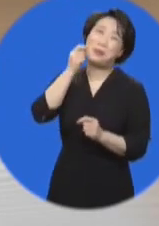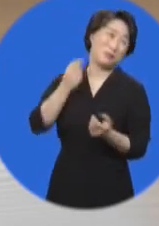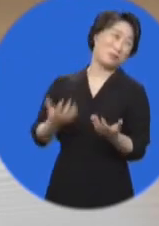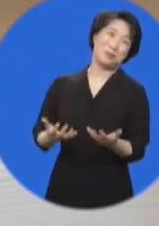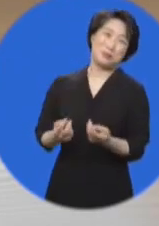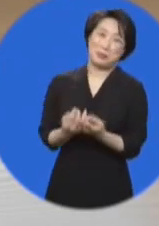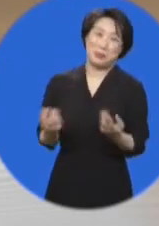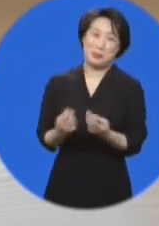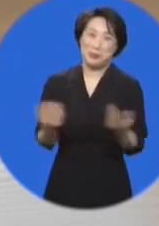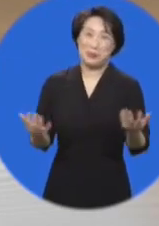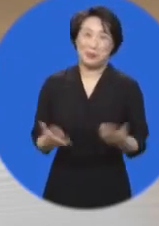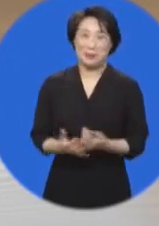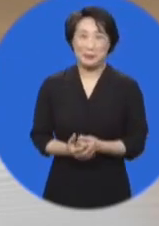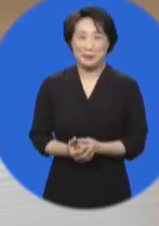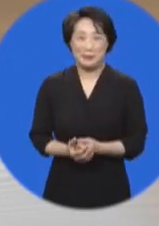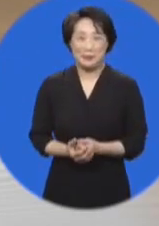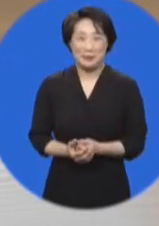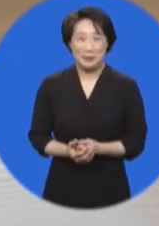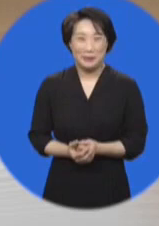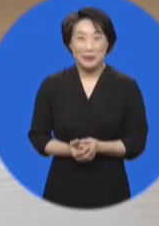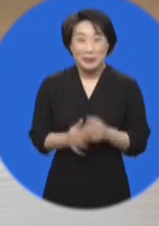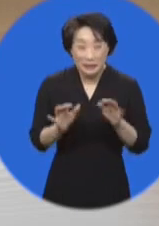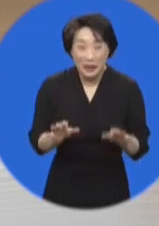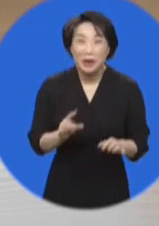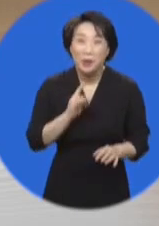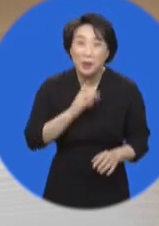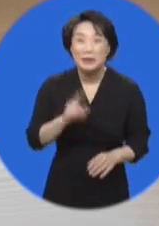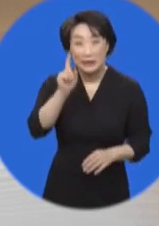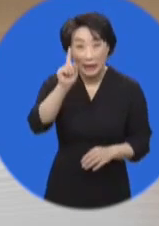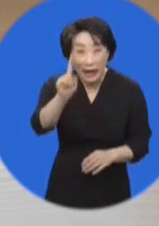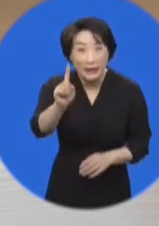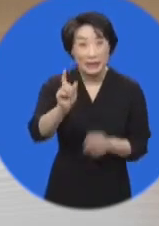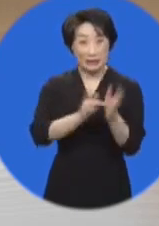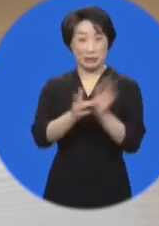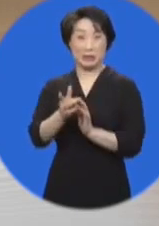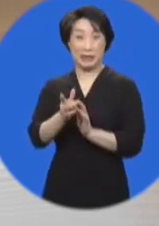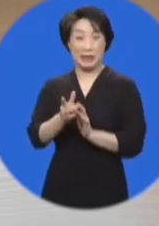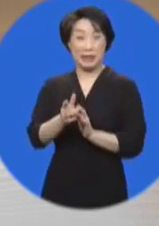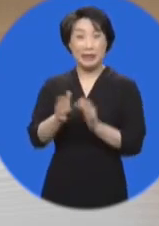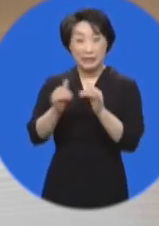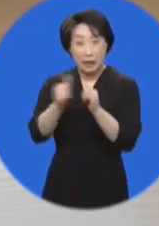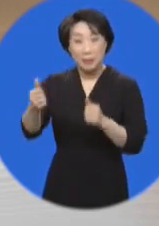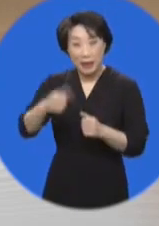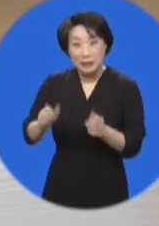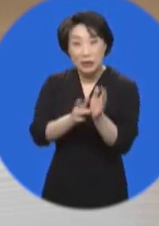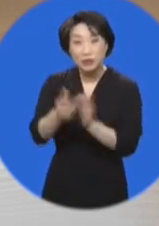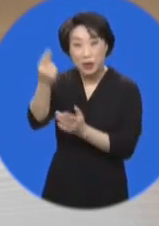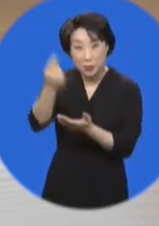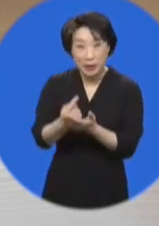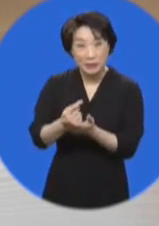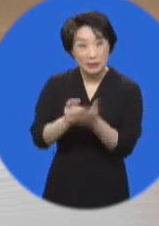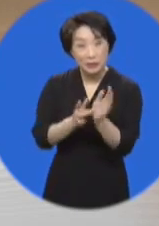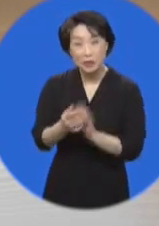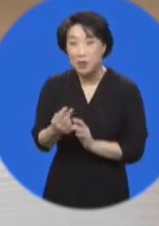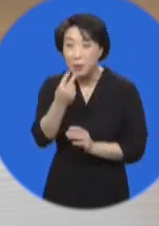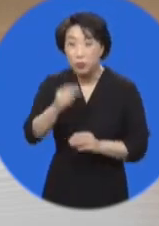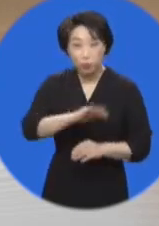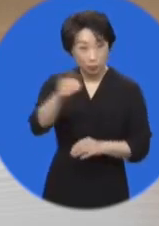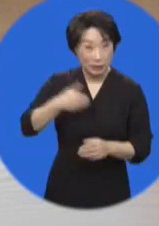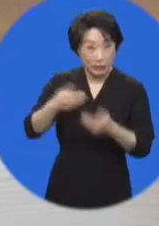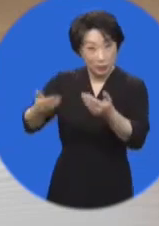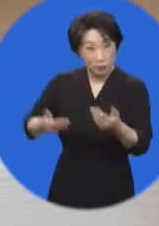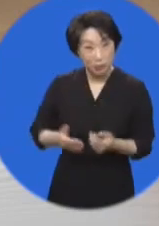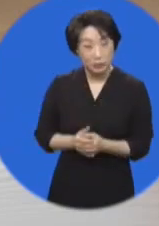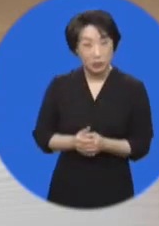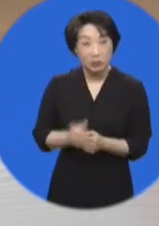돈으로 안 돼. 그래서 오직 예수의 인자로 오셔서 자기 목숨을 우리에게